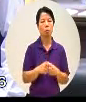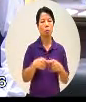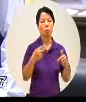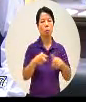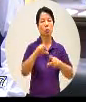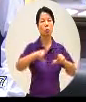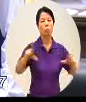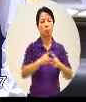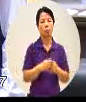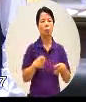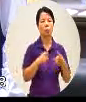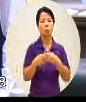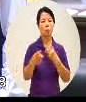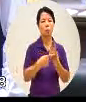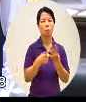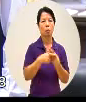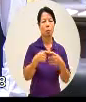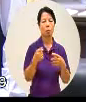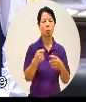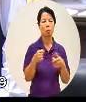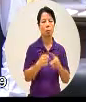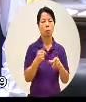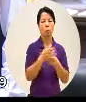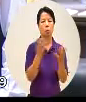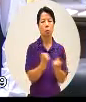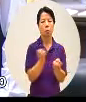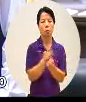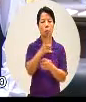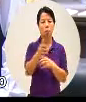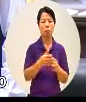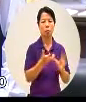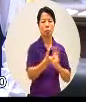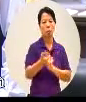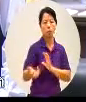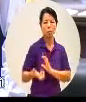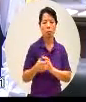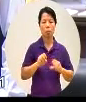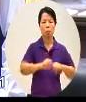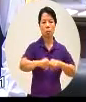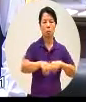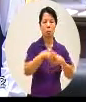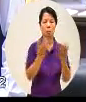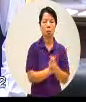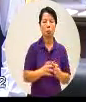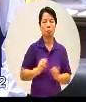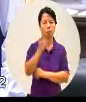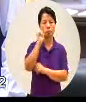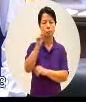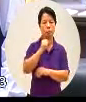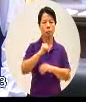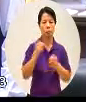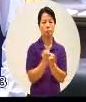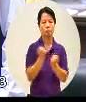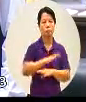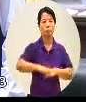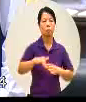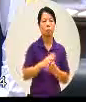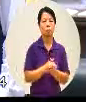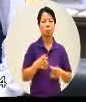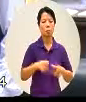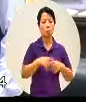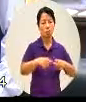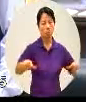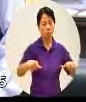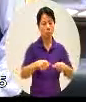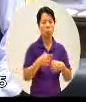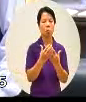有诶无诶啊一挂要要求迁厂啊一挂抗争的代志拢搁出来？哦，所以这种要扩编的事，其实